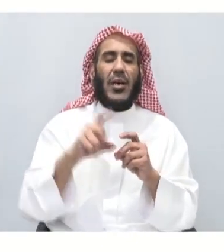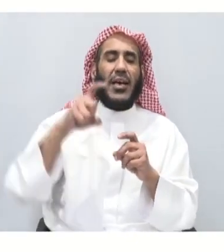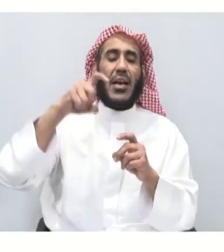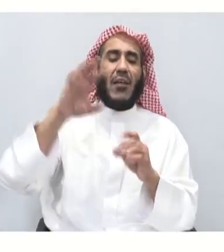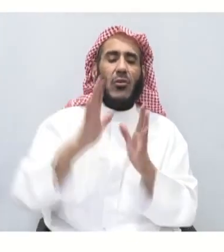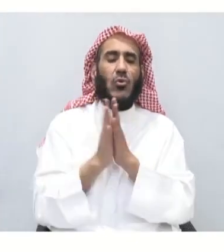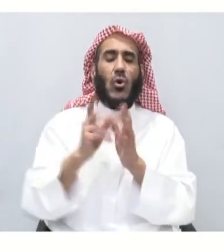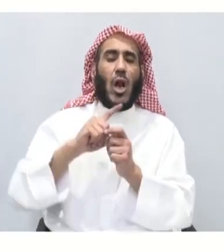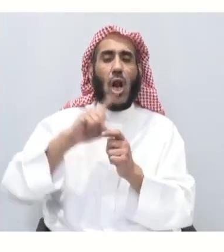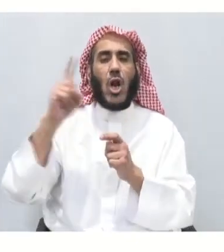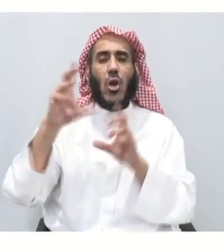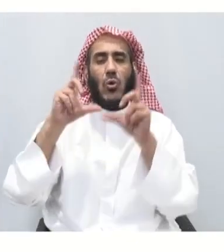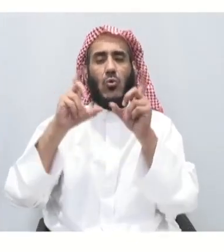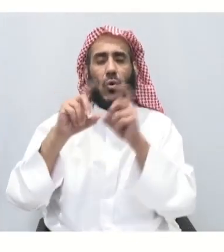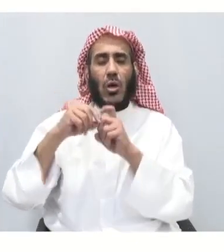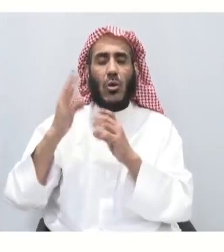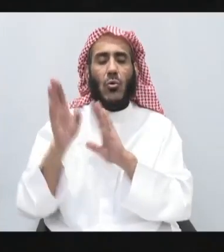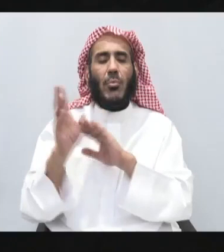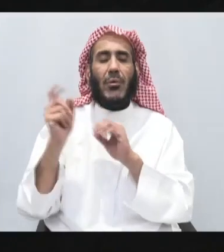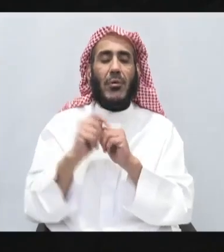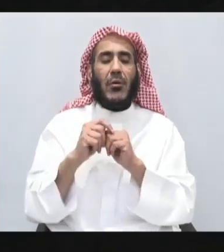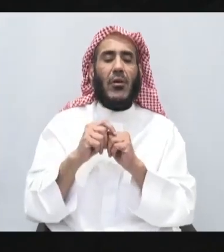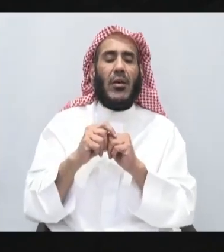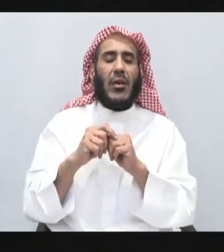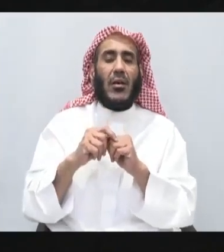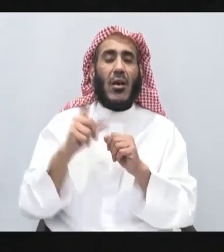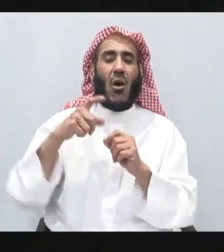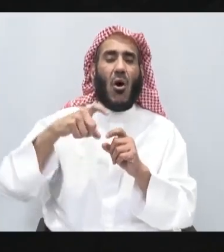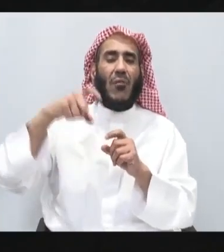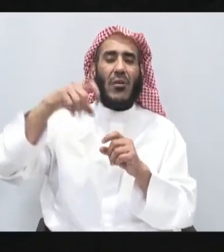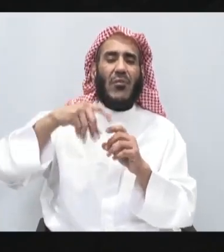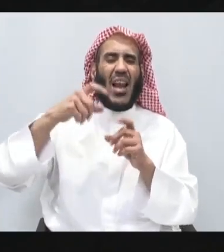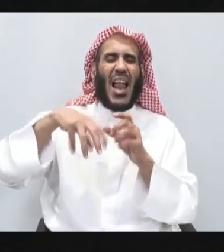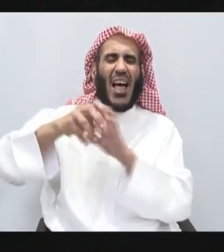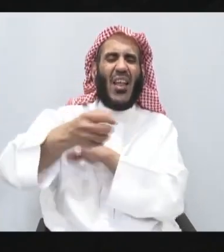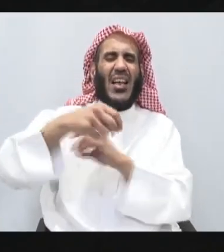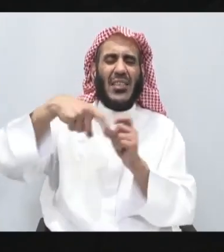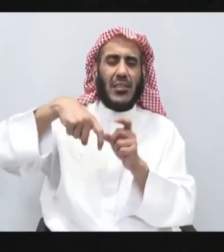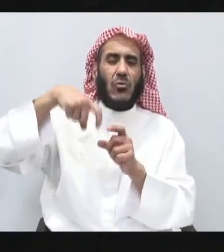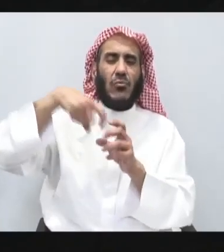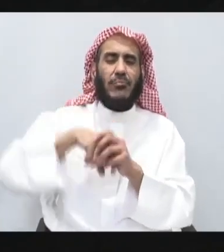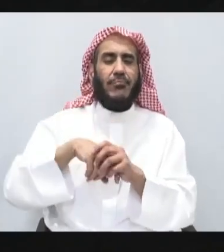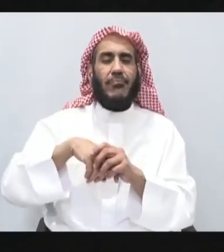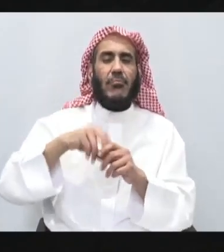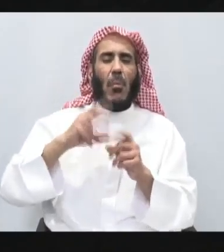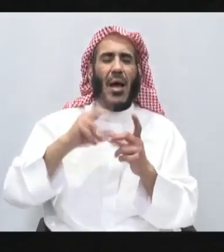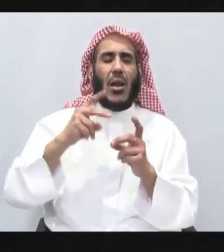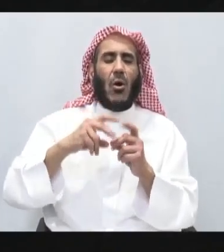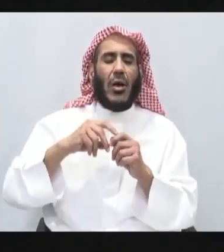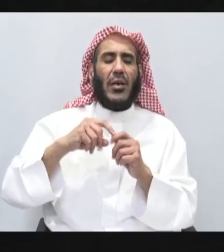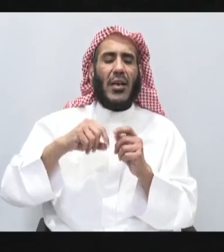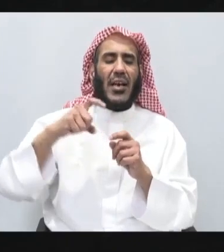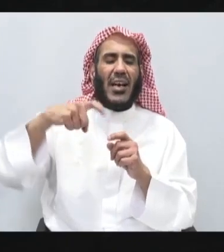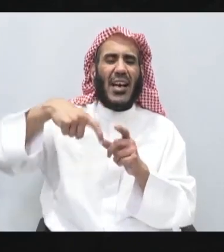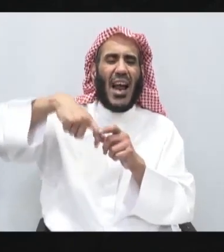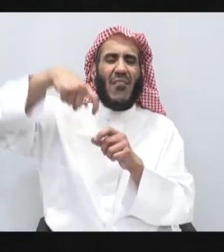اليمنى ذكرنا ان هناك في الحصه الماضيه الروافع الموجوده في العضلات ما هي نوع الرافعه